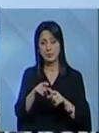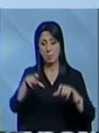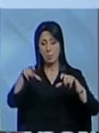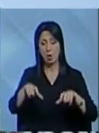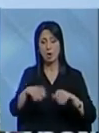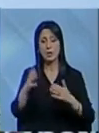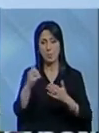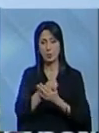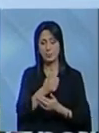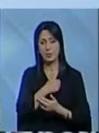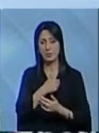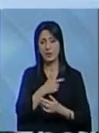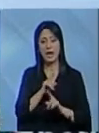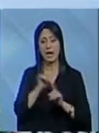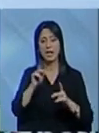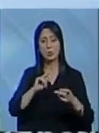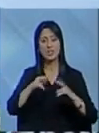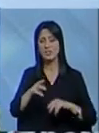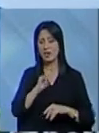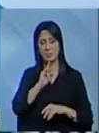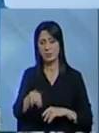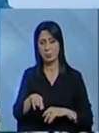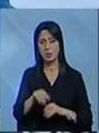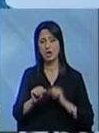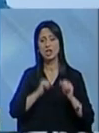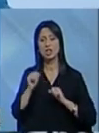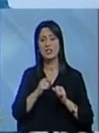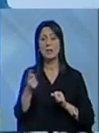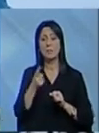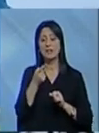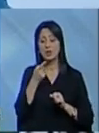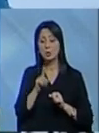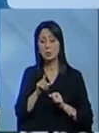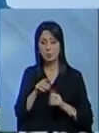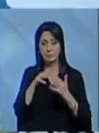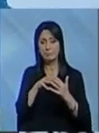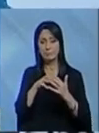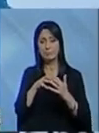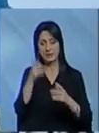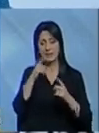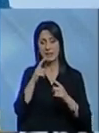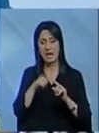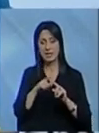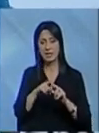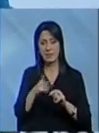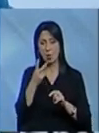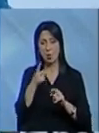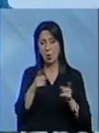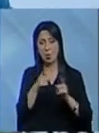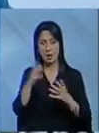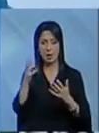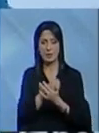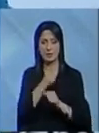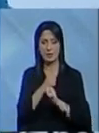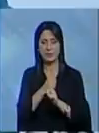მოედანზე მოსაგებად გავალთ. განსაკუთრებულ ცვლილებებს არ გეგმავთ. შევეცდებით პირველივე წუთებიდან დავეუფლოს ინიციატივას და ორმატჩიანი დუელი